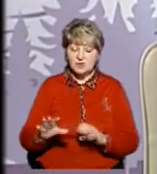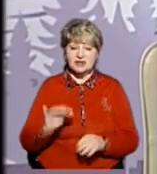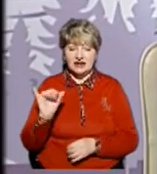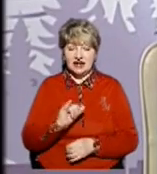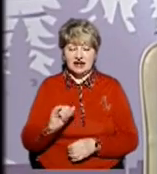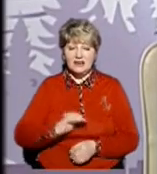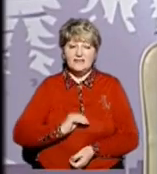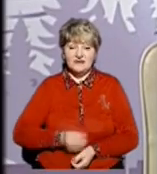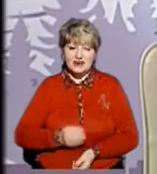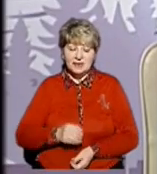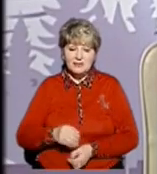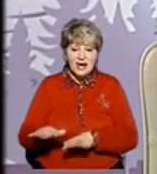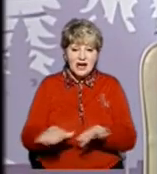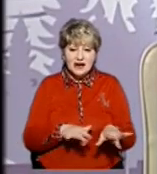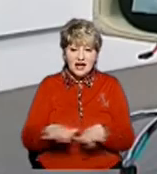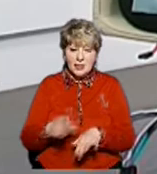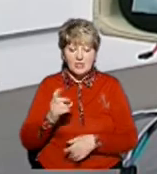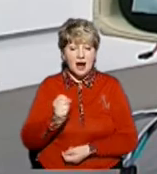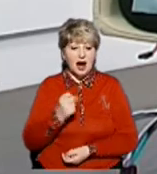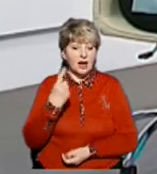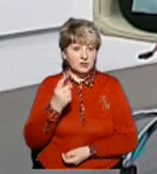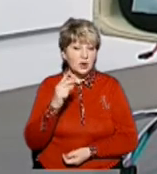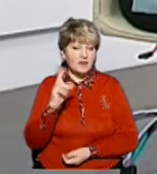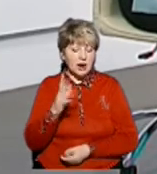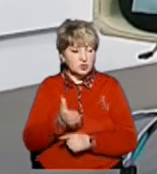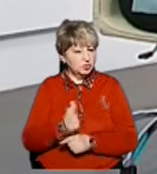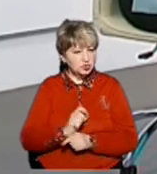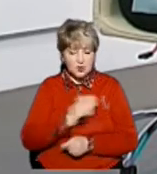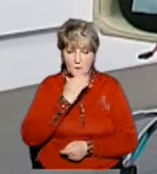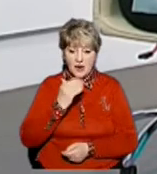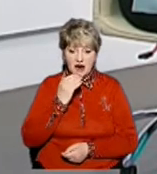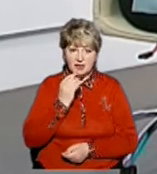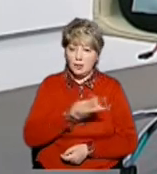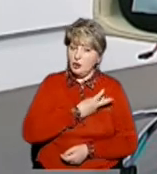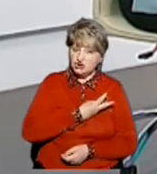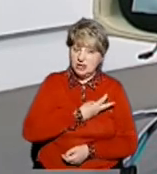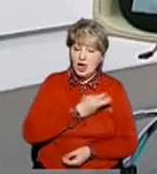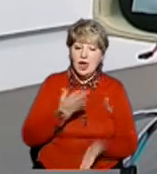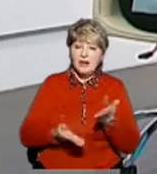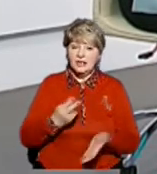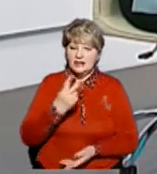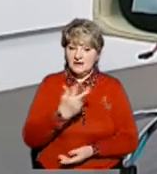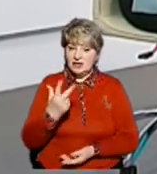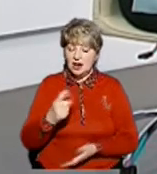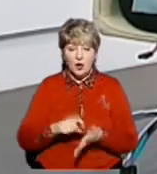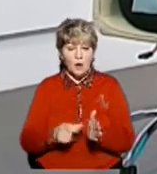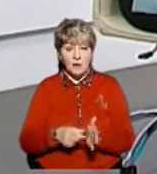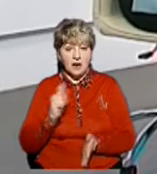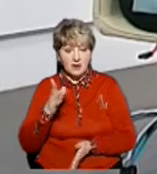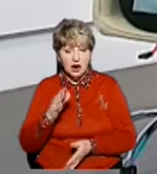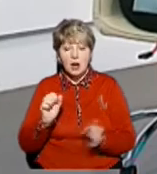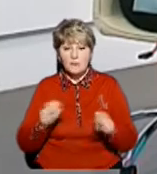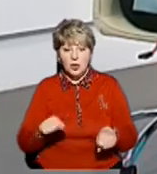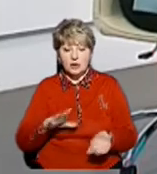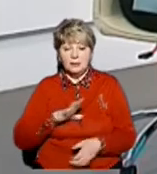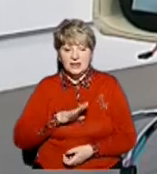І на одну квартиру дуже багато бажаючих. Опять же, якщо таки двох-трьохкімнатна квартира, це може бути